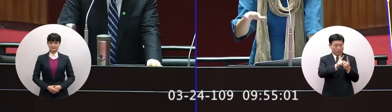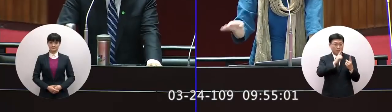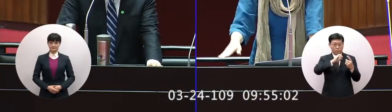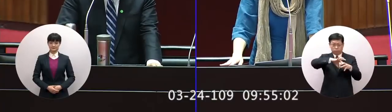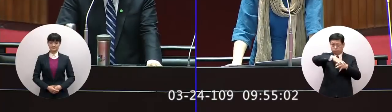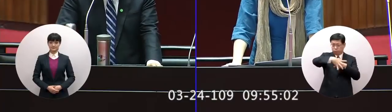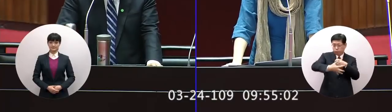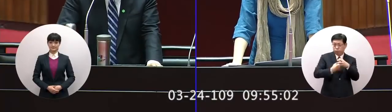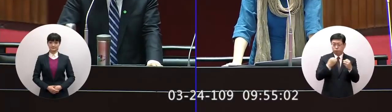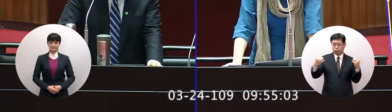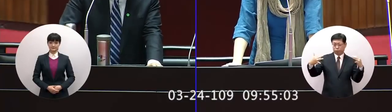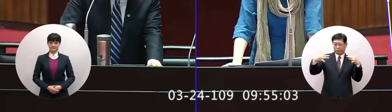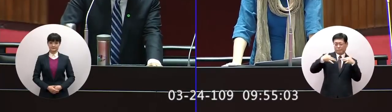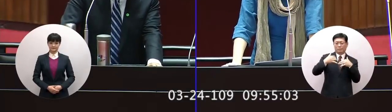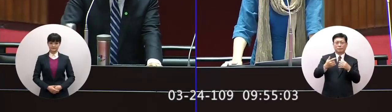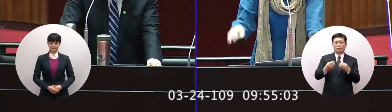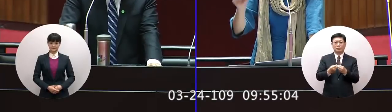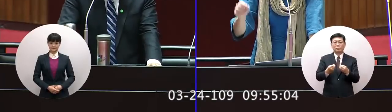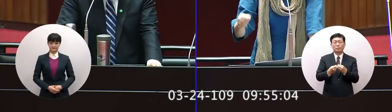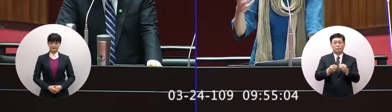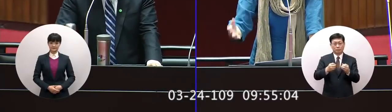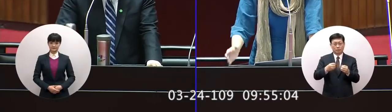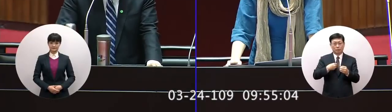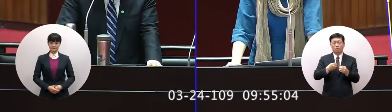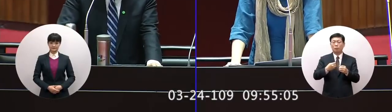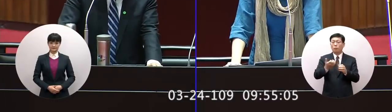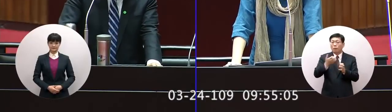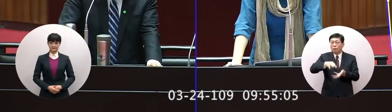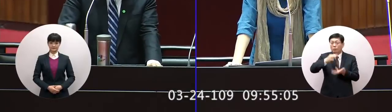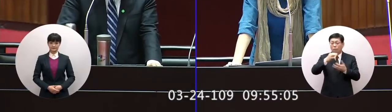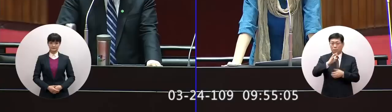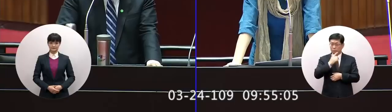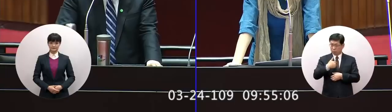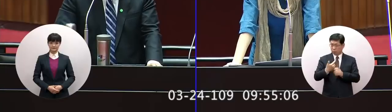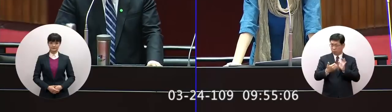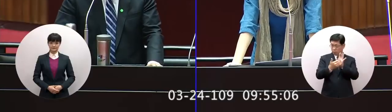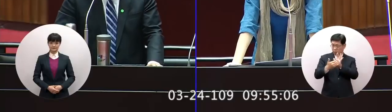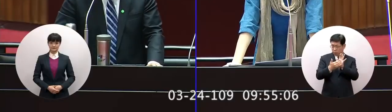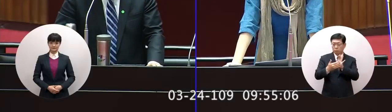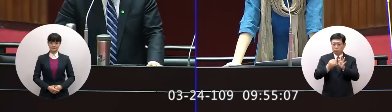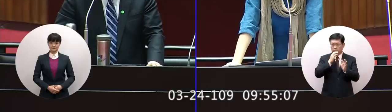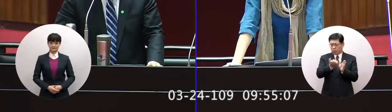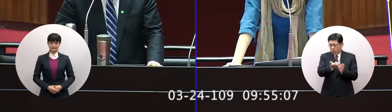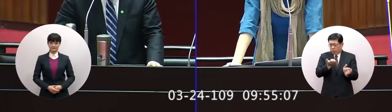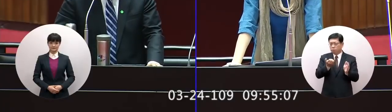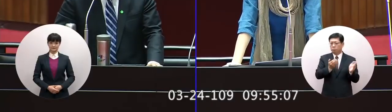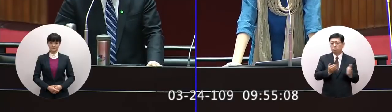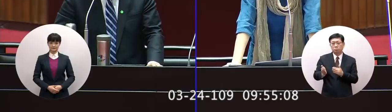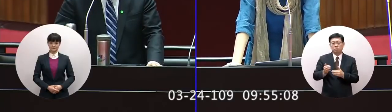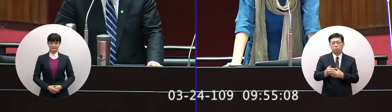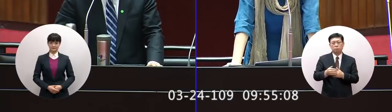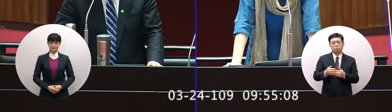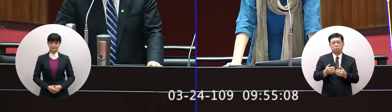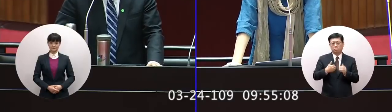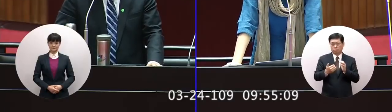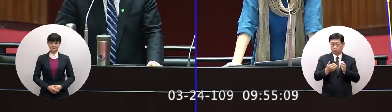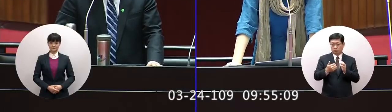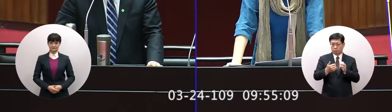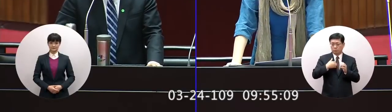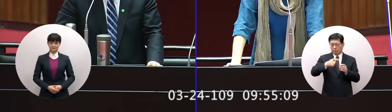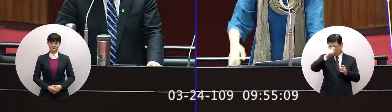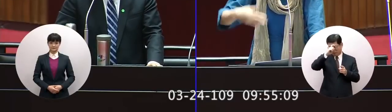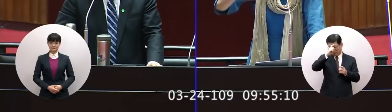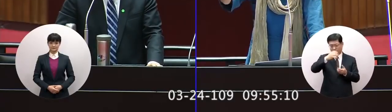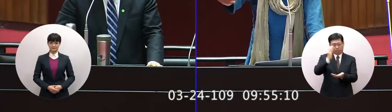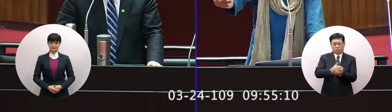的是全球性的大流行，所以为了我刚刚讲的，是不是为了防疫的超前部署，为了防疫滴